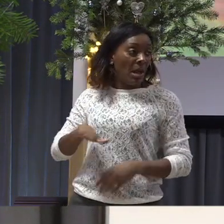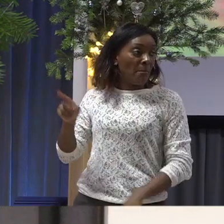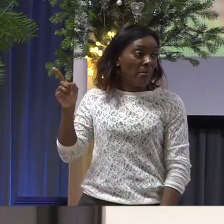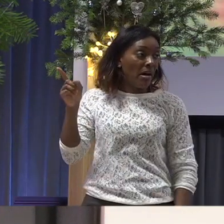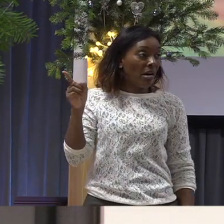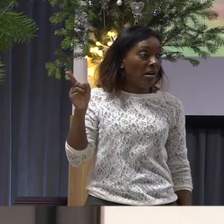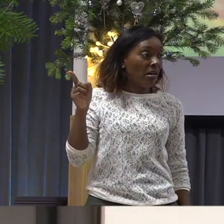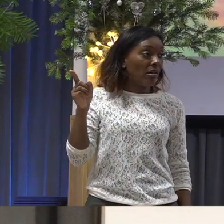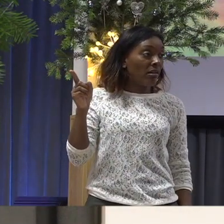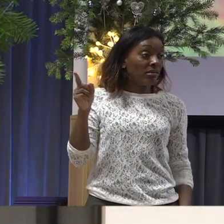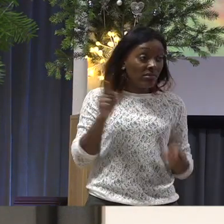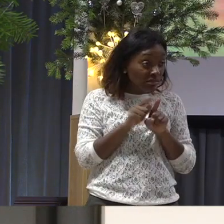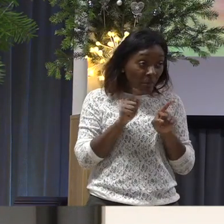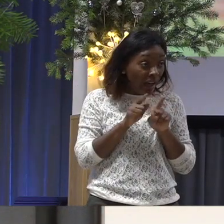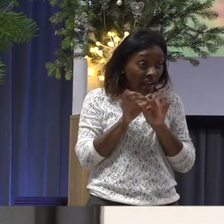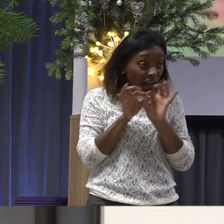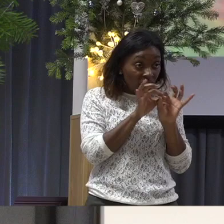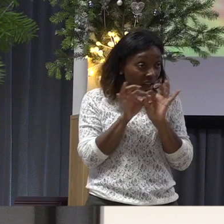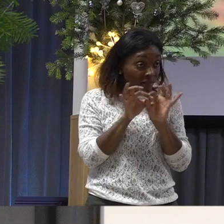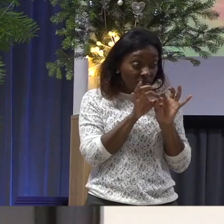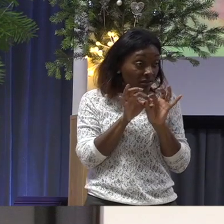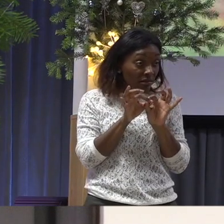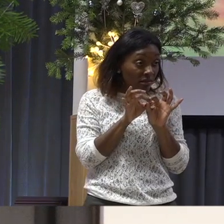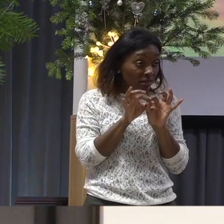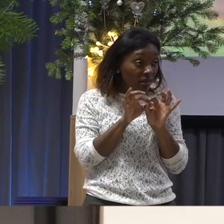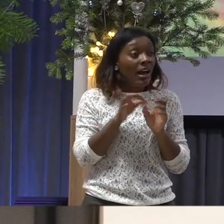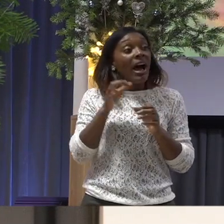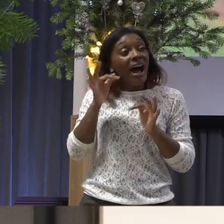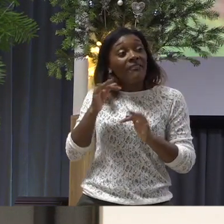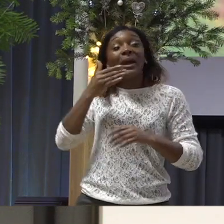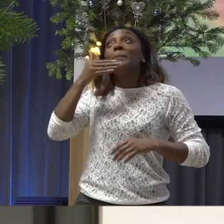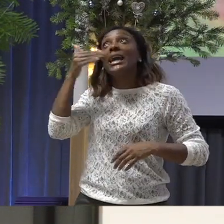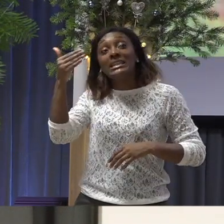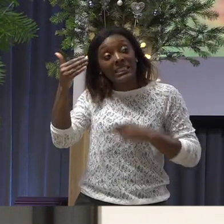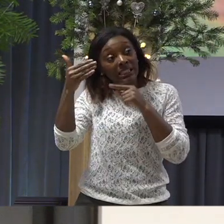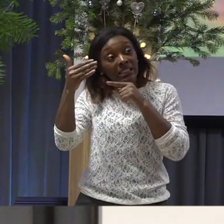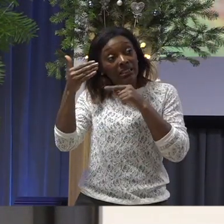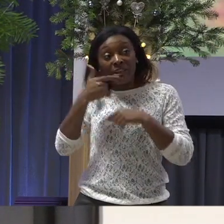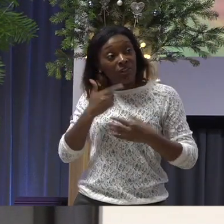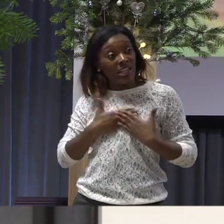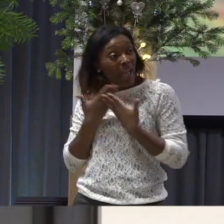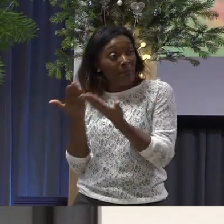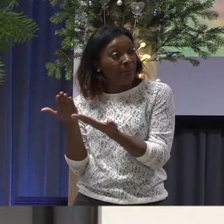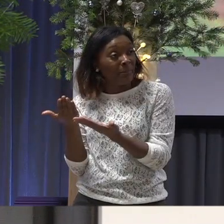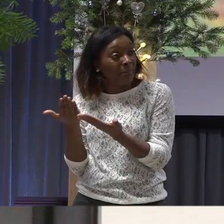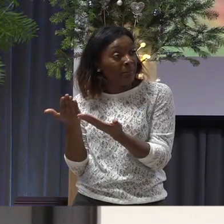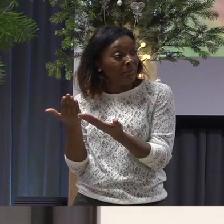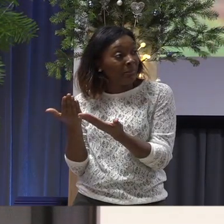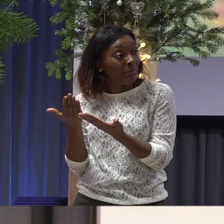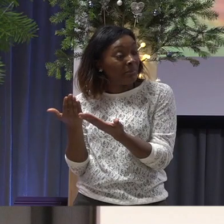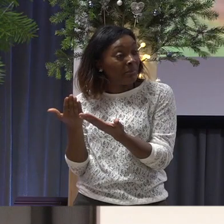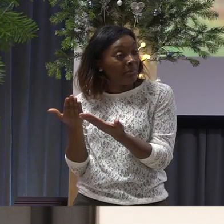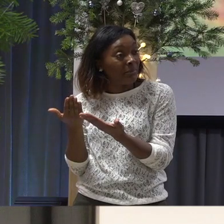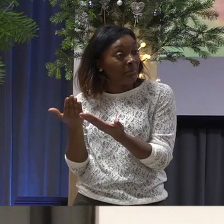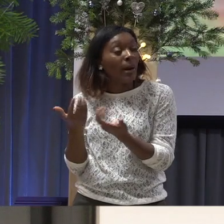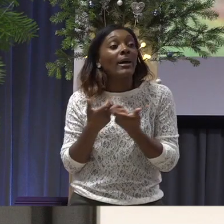principe. La reconnaissance est étroitement liée à l'amour. Je reconnais parce que j'aime. J'aime